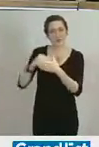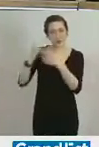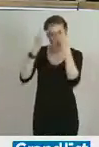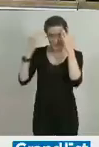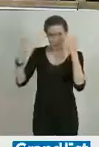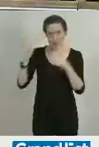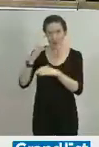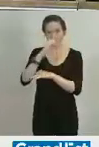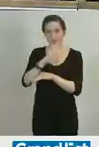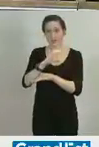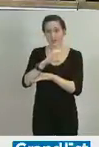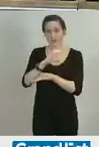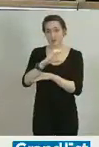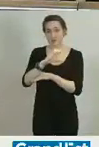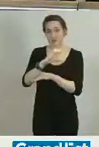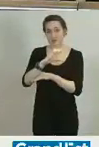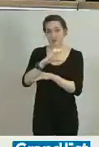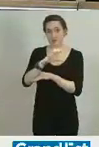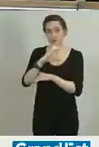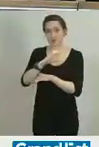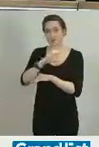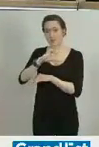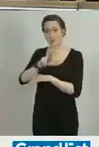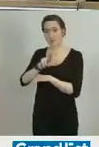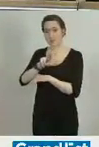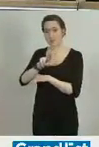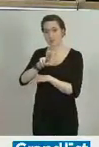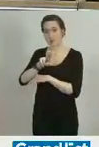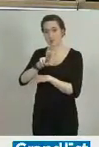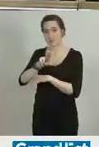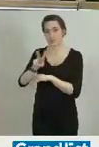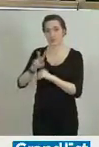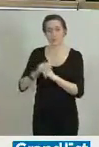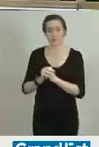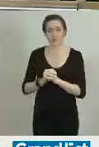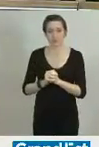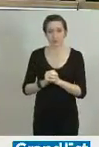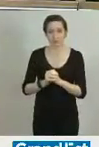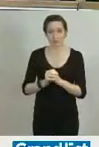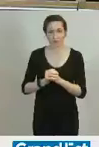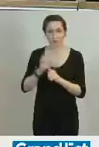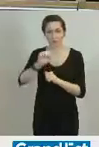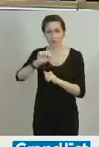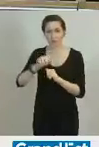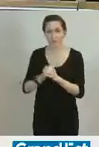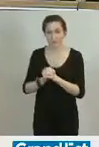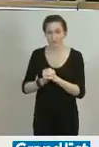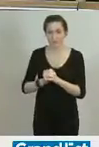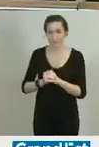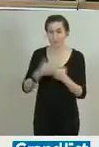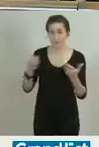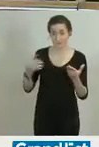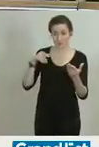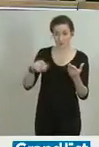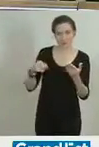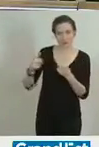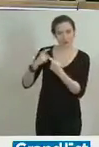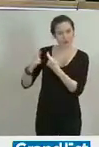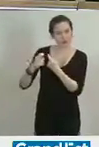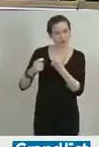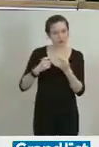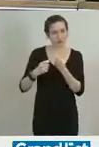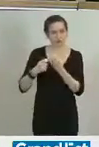Conseil consultatif de la culture, et donc les documents, la structure de ces règlements a